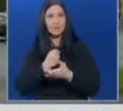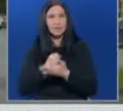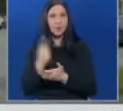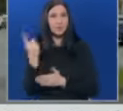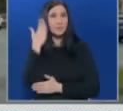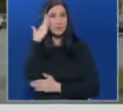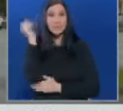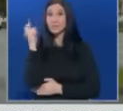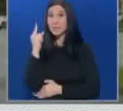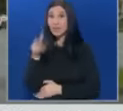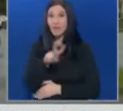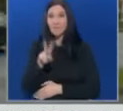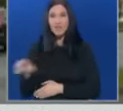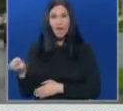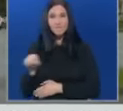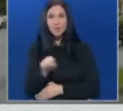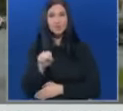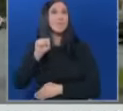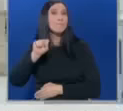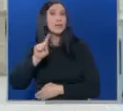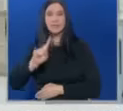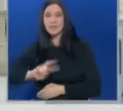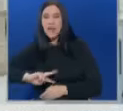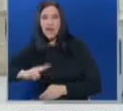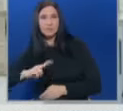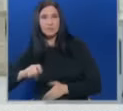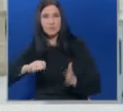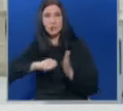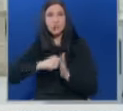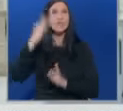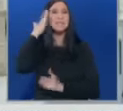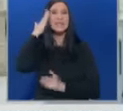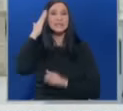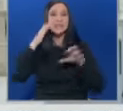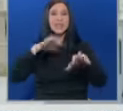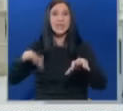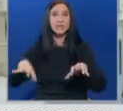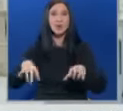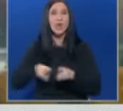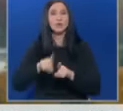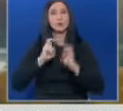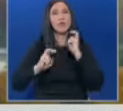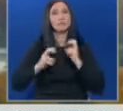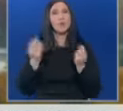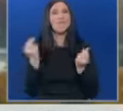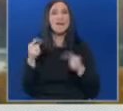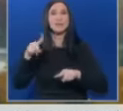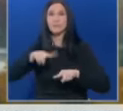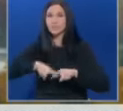освен министър-председателя, двете водещи партии трябва да си разменят ключови министерски ресори, като транспорт, финанси и